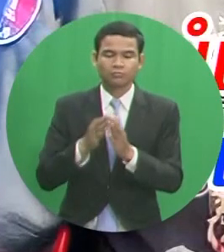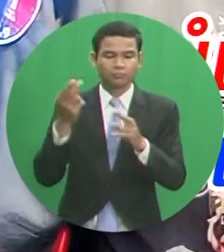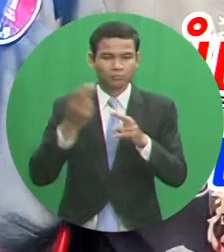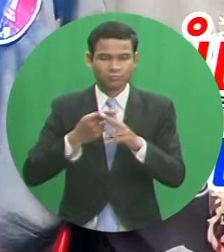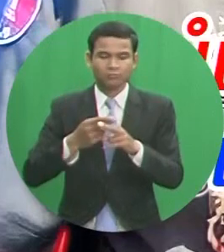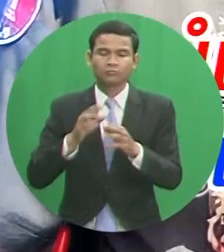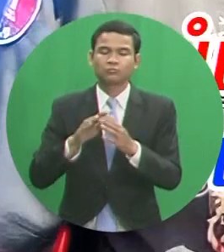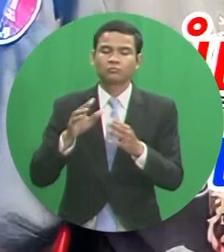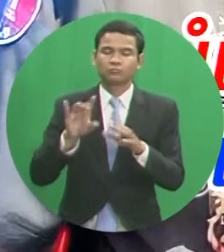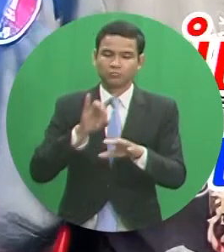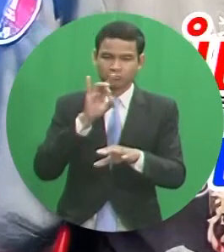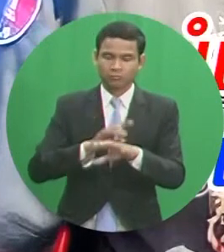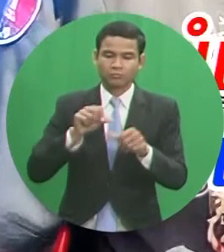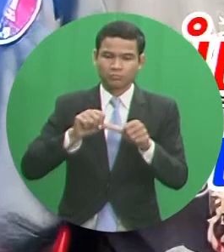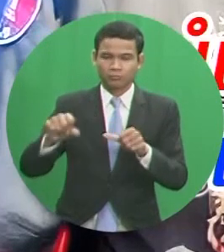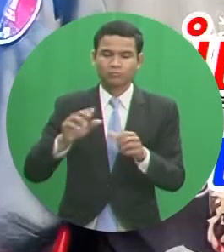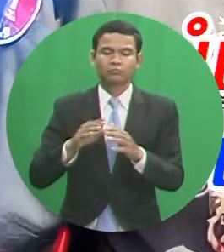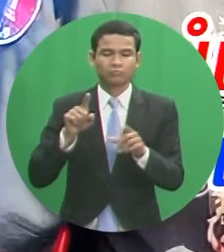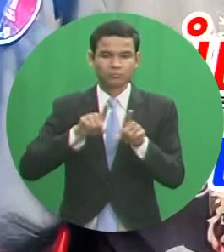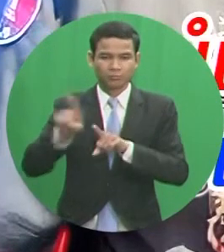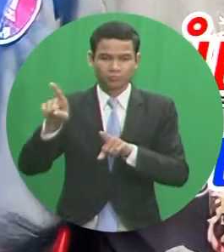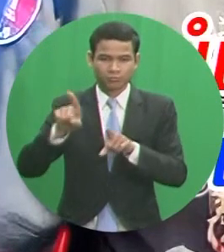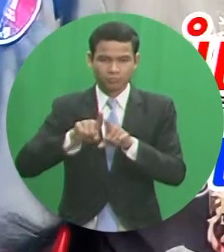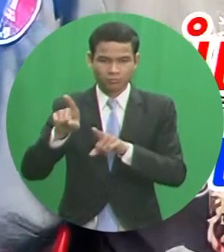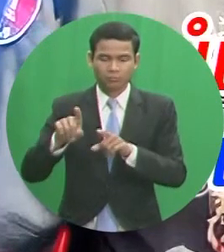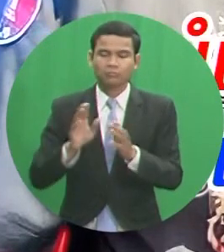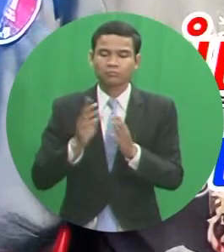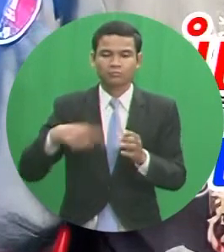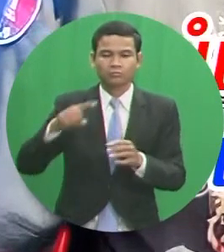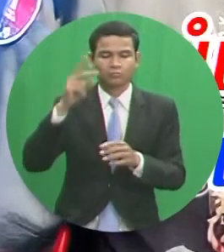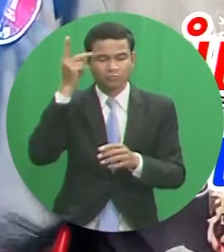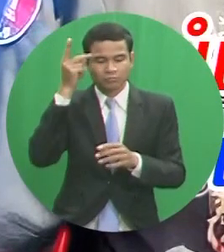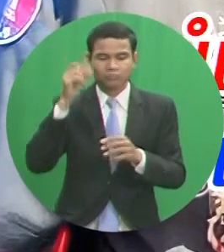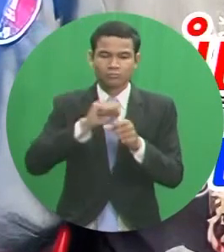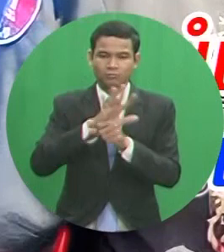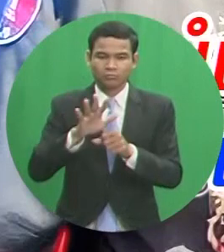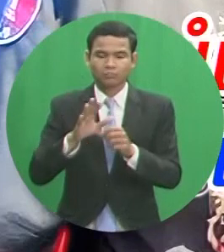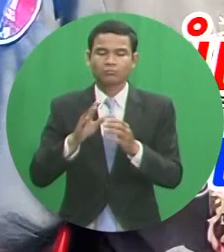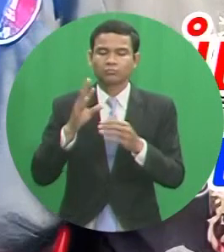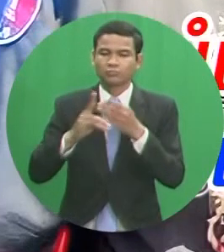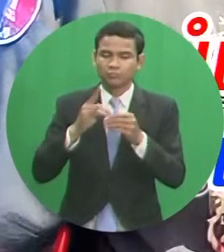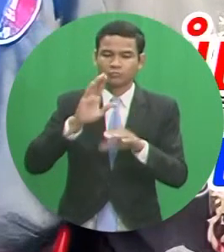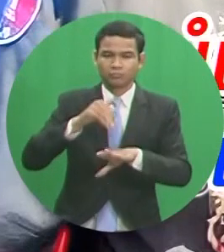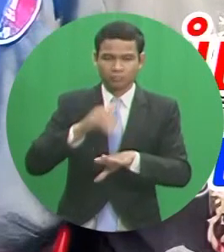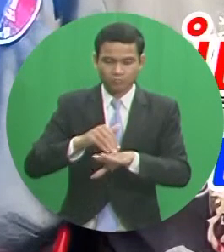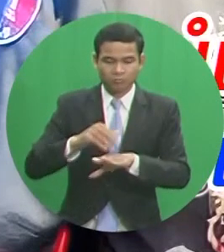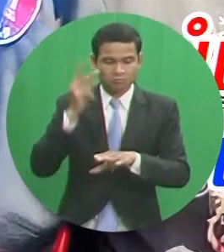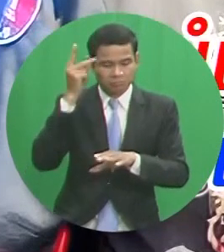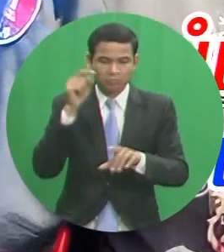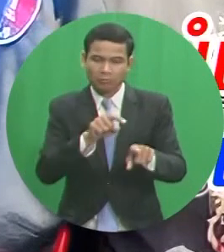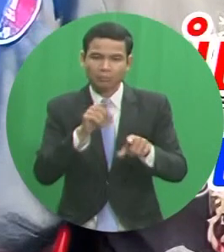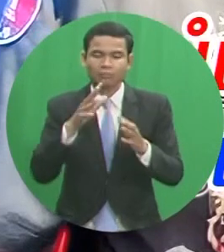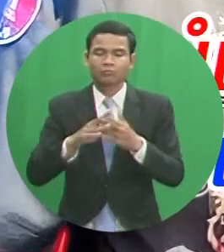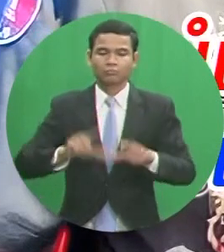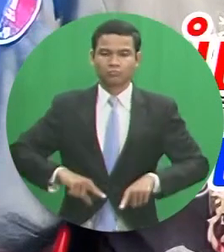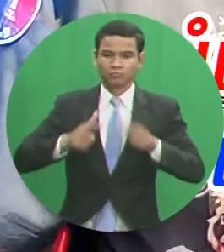จับไปเป็นในต่อเตยนำใบชีเวียงทายังกึศตะปีโควิดมันกึศปีเศรษฐกิจนังชีวิตเพียบเศรษฐ